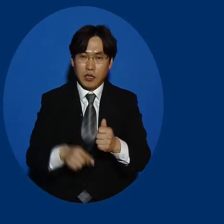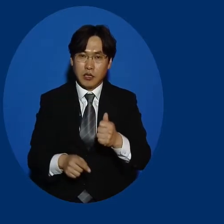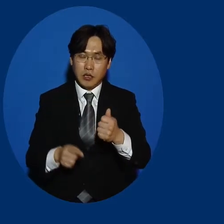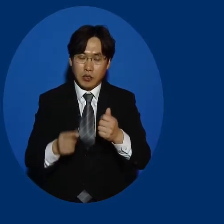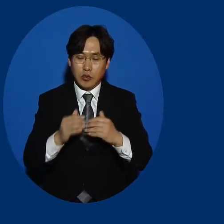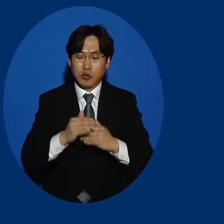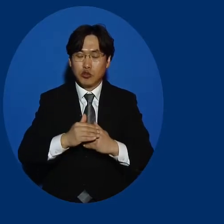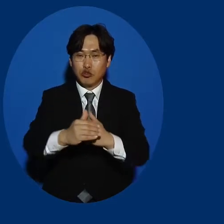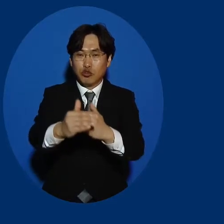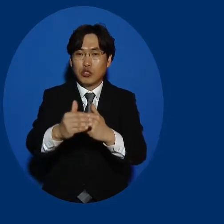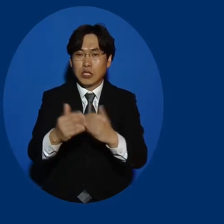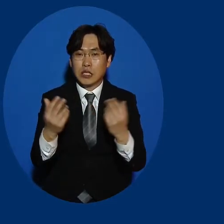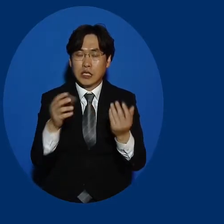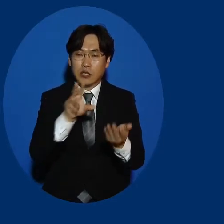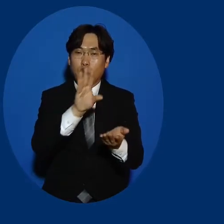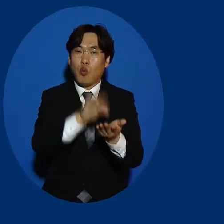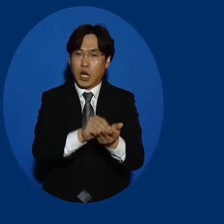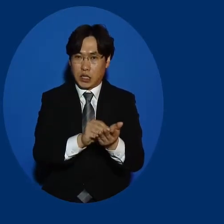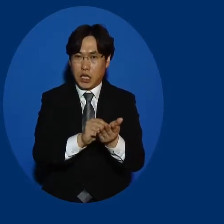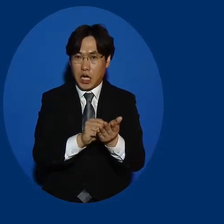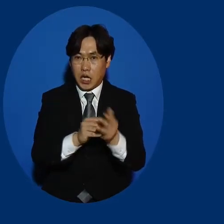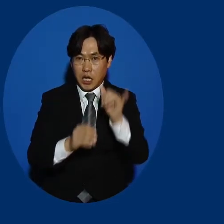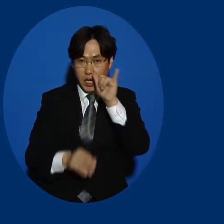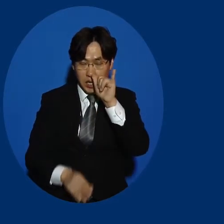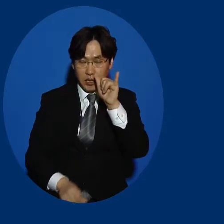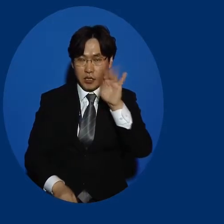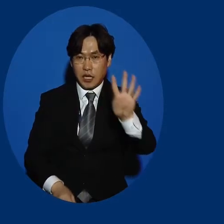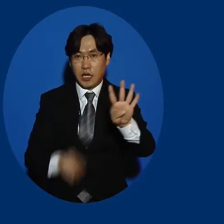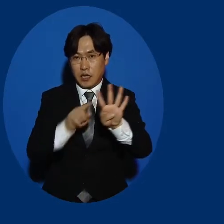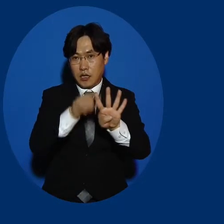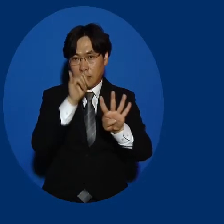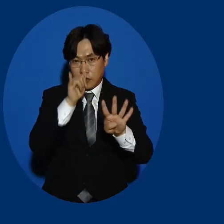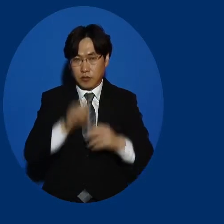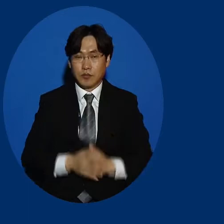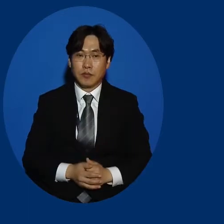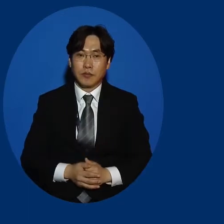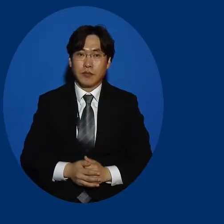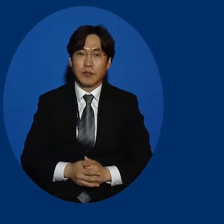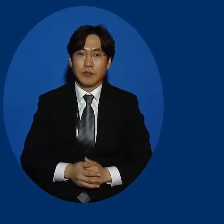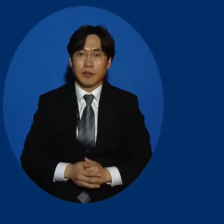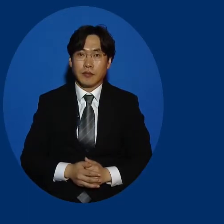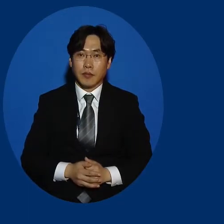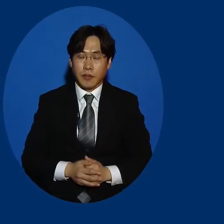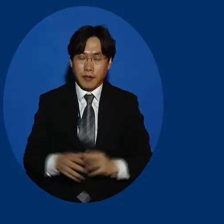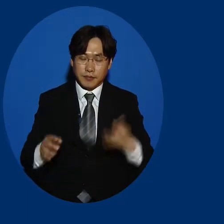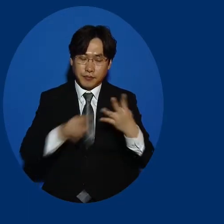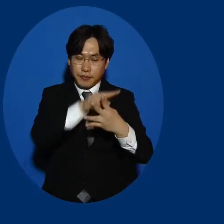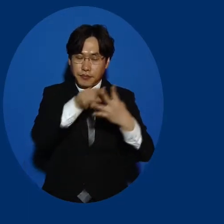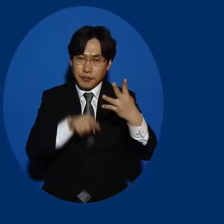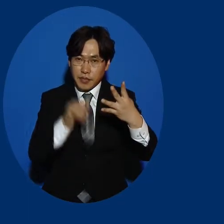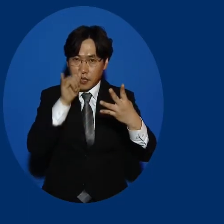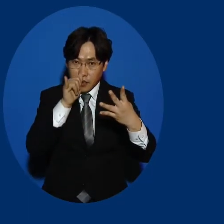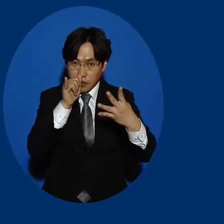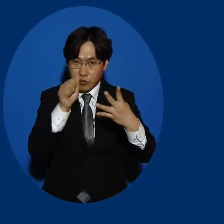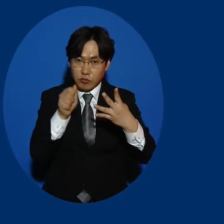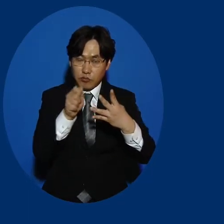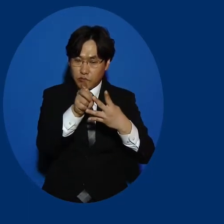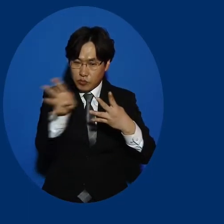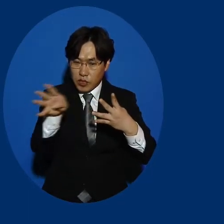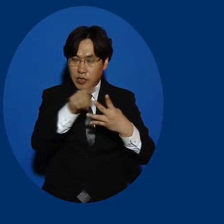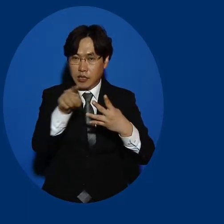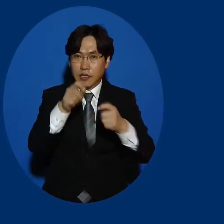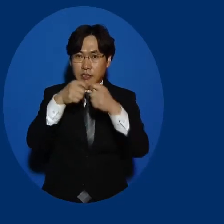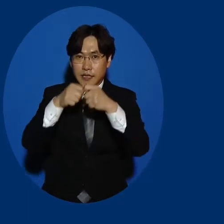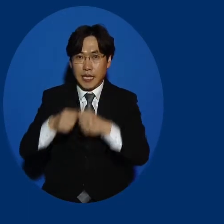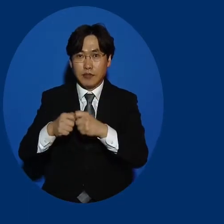추진 과제로 설명하고 있습니다. 그런데 여기에 추진 과제에 이렇게 있습니다. 저 앞부분만 제가 지금